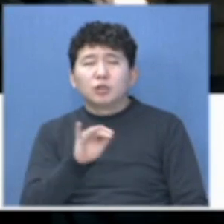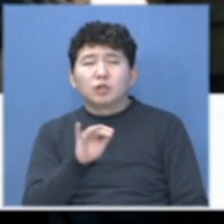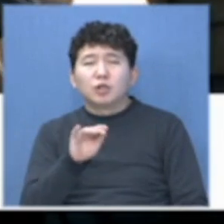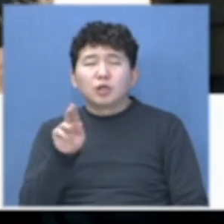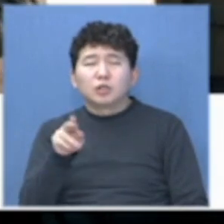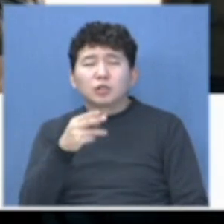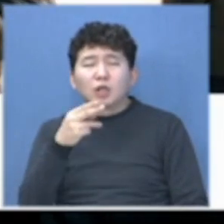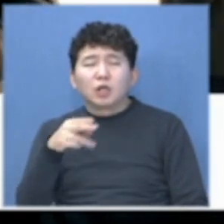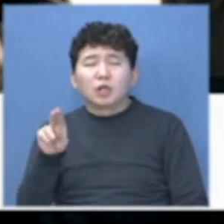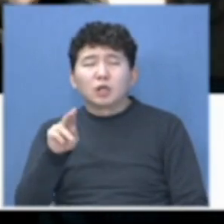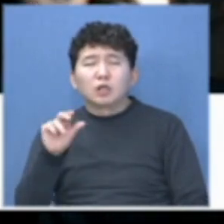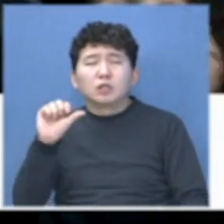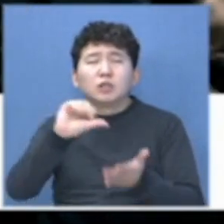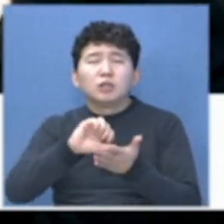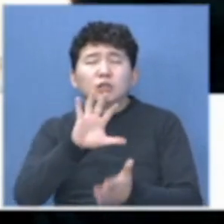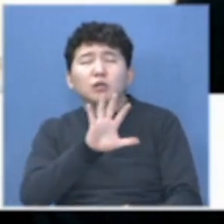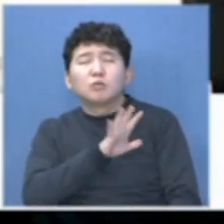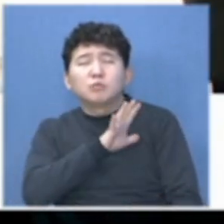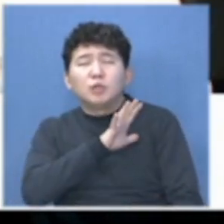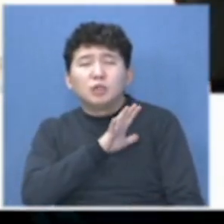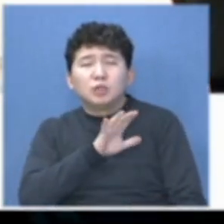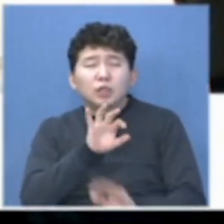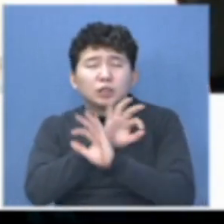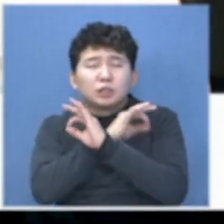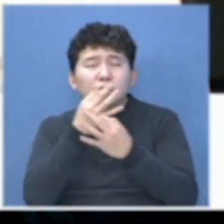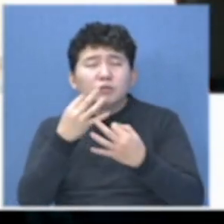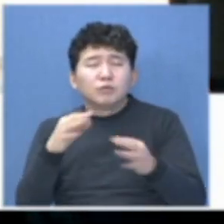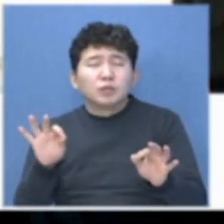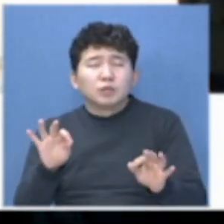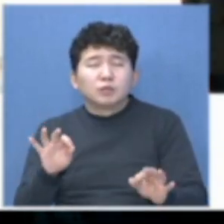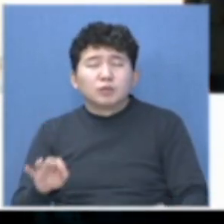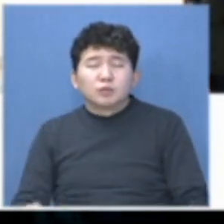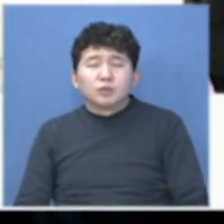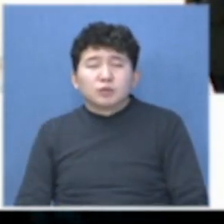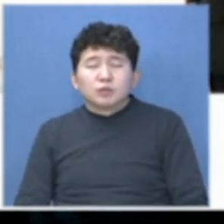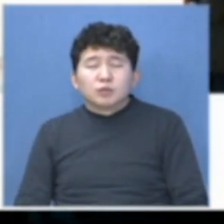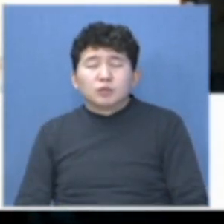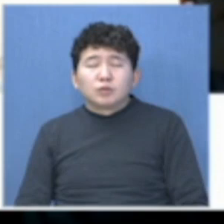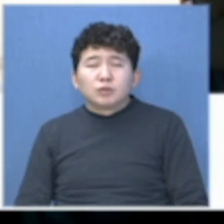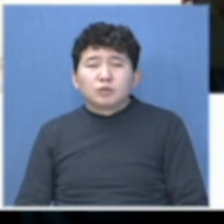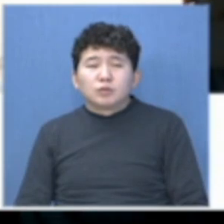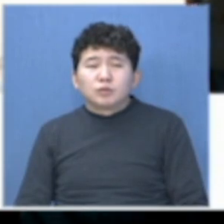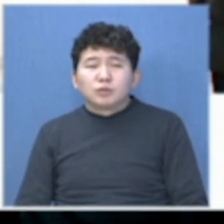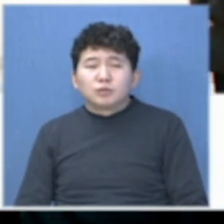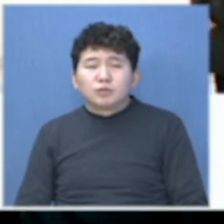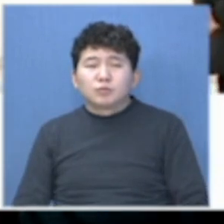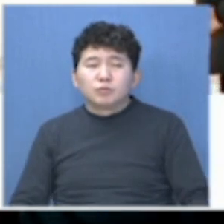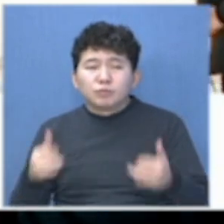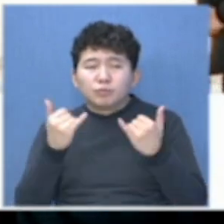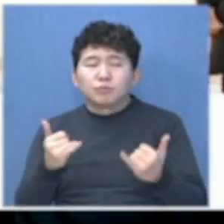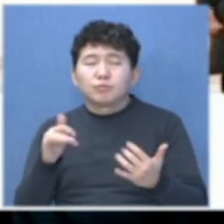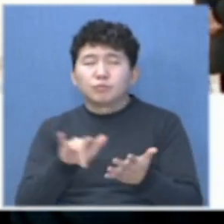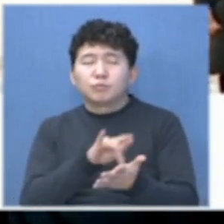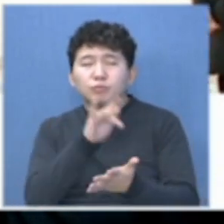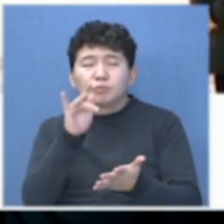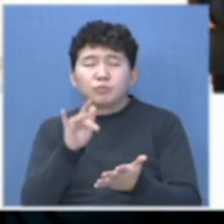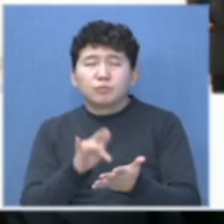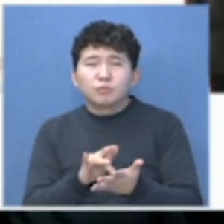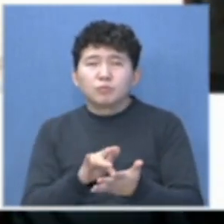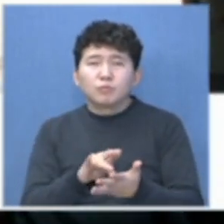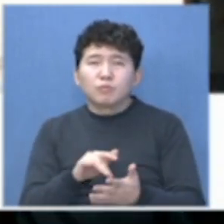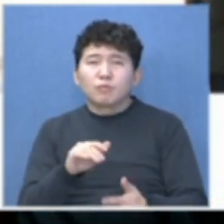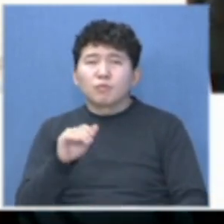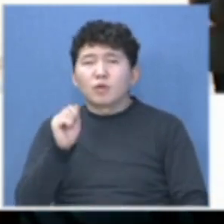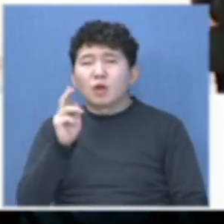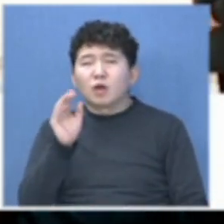еске алмай біз үшін дұрыс болмайды деп ойлаймын. Сондықтан бүгінгі қаланың әкімшілігіне осындай